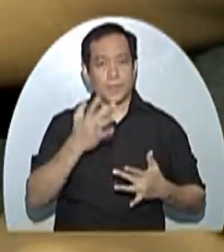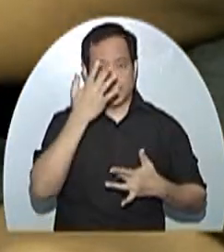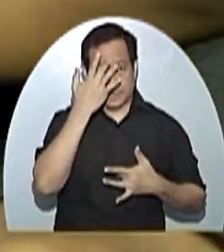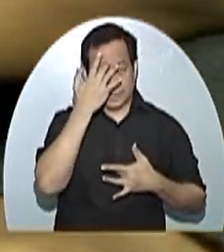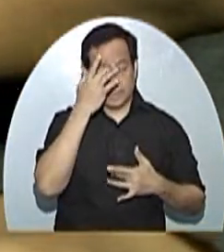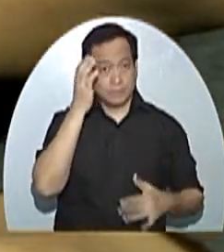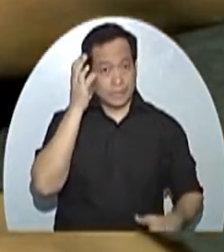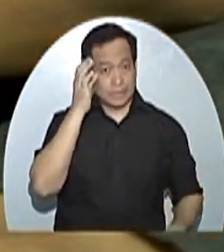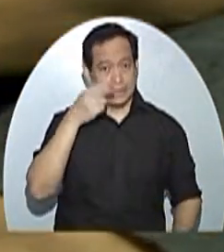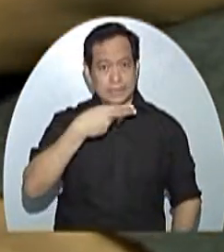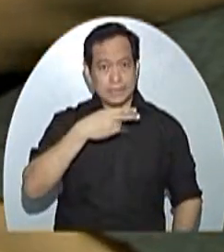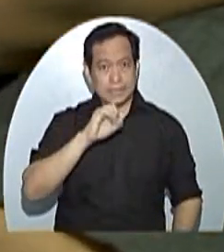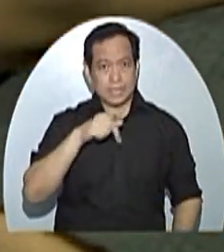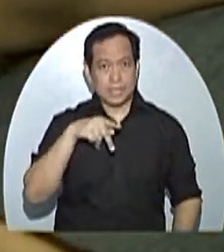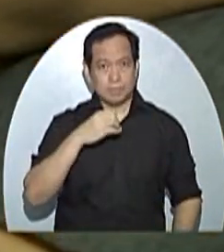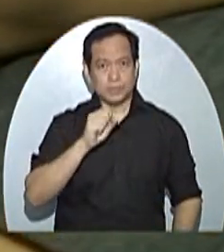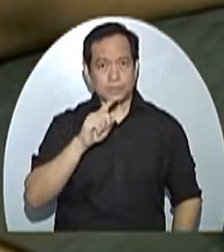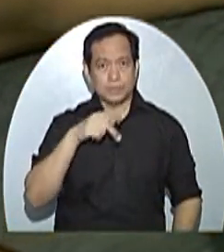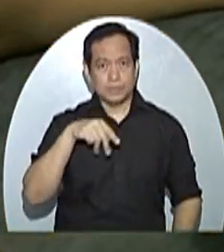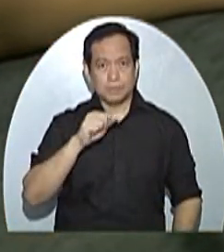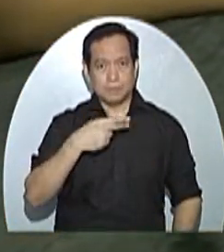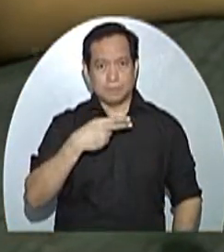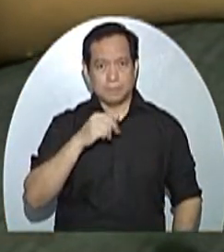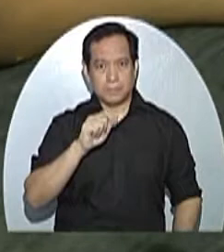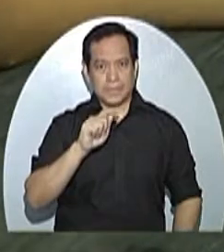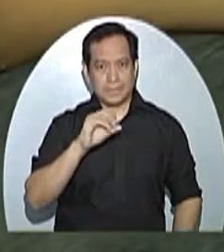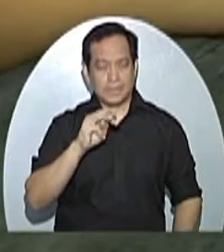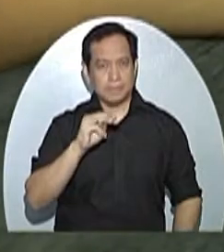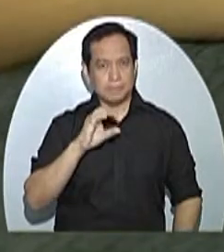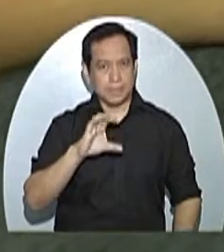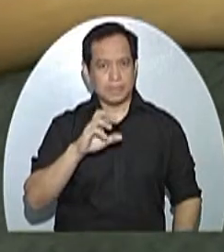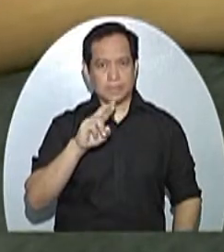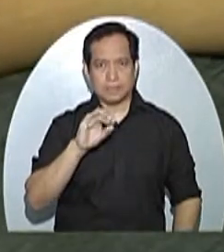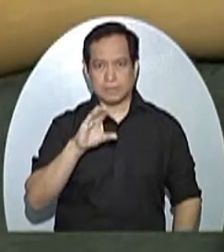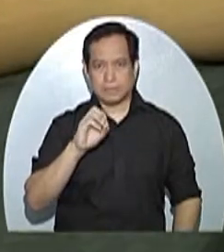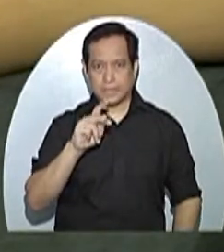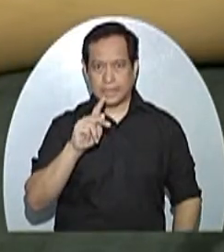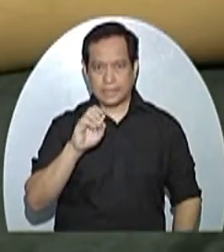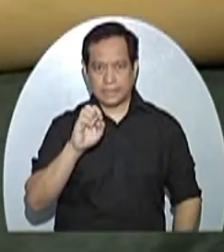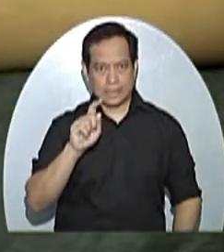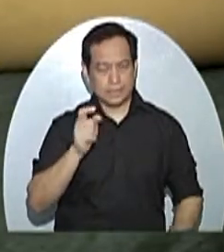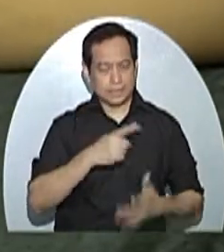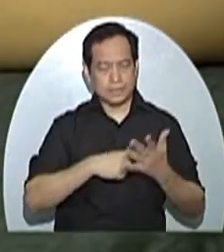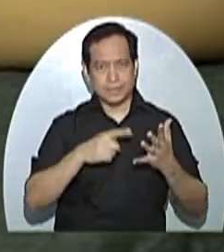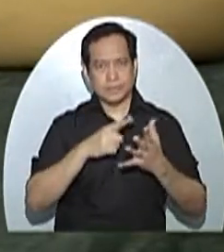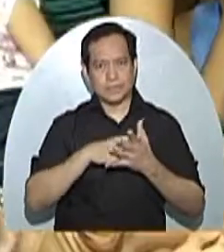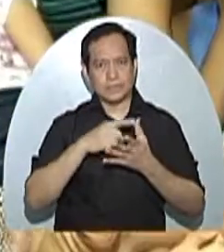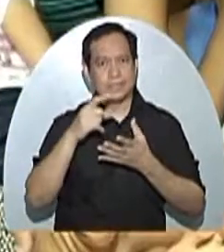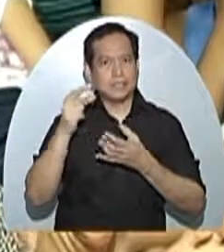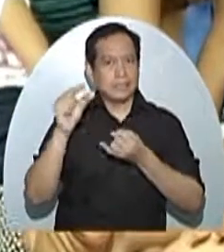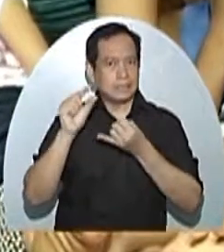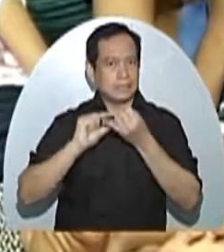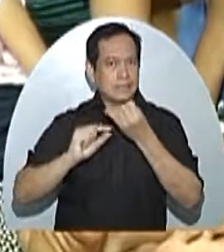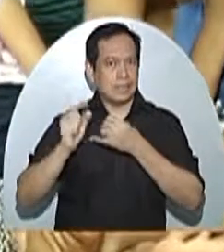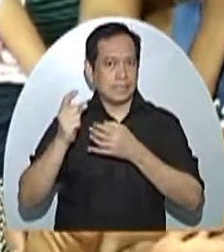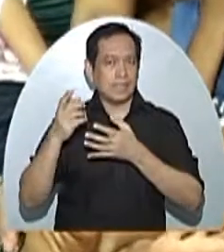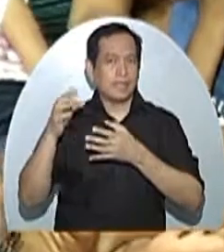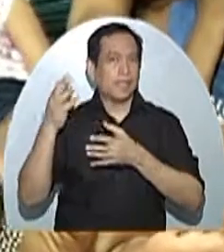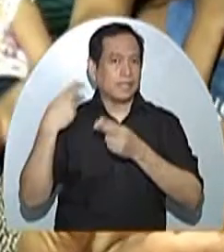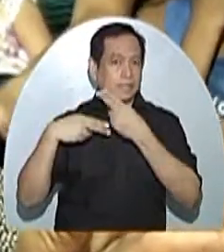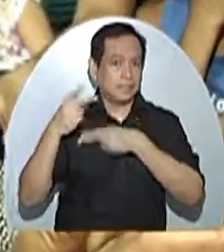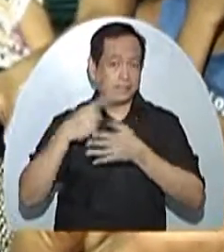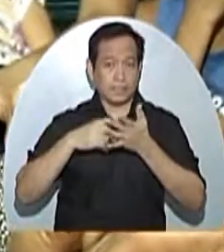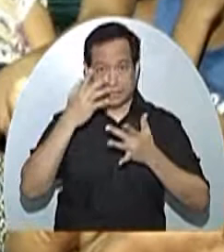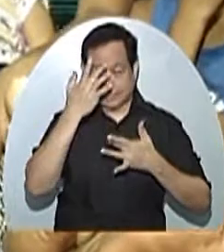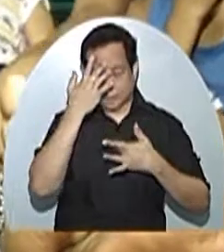Cedrick ay hypophosphatemic rickets. Ito ay karaniwang sakit na namamana. Kaya naman hindi lubos maisip